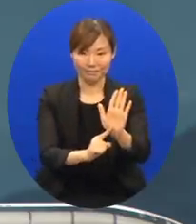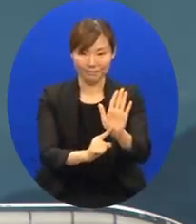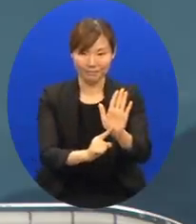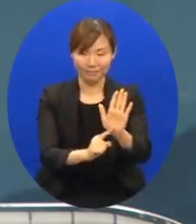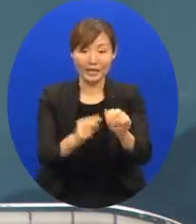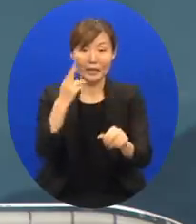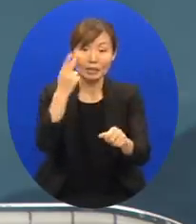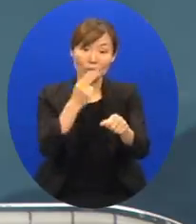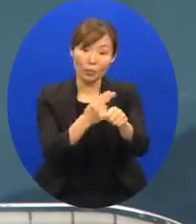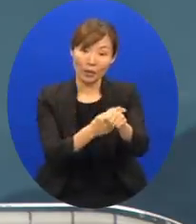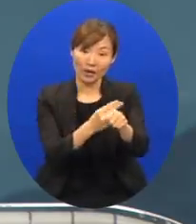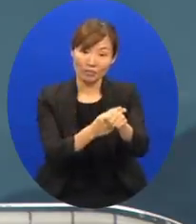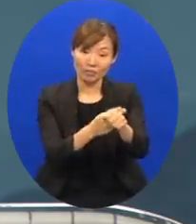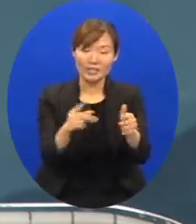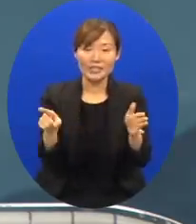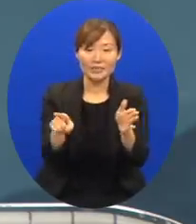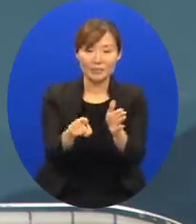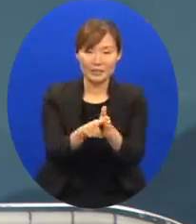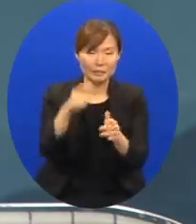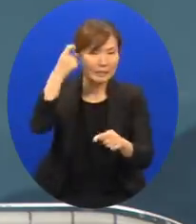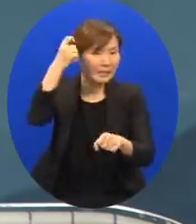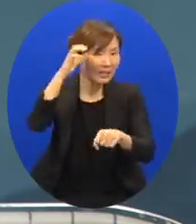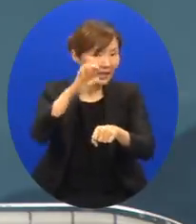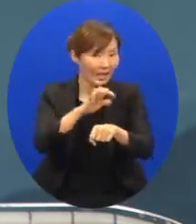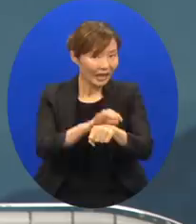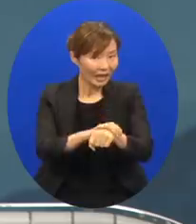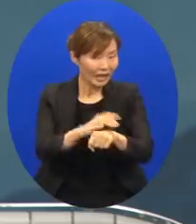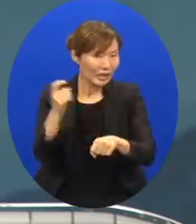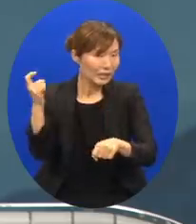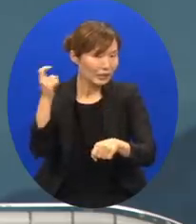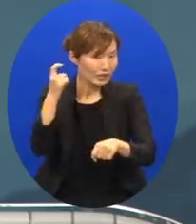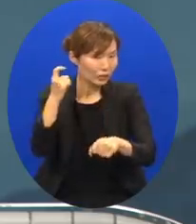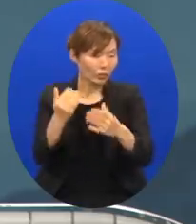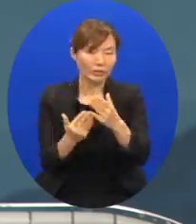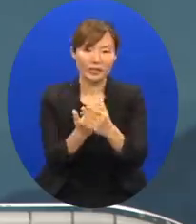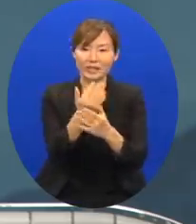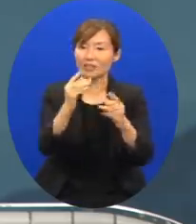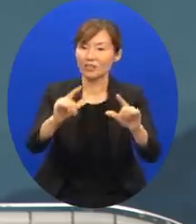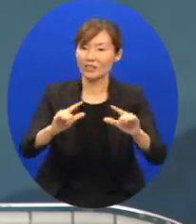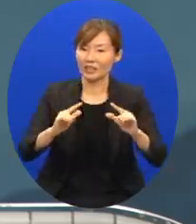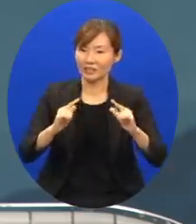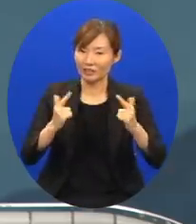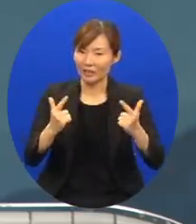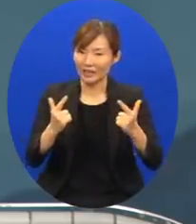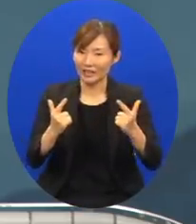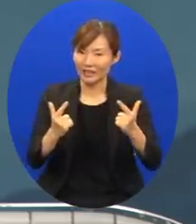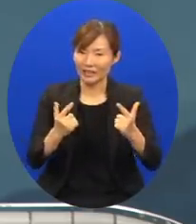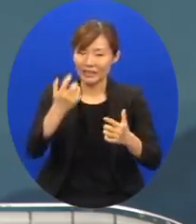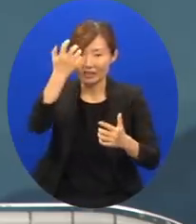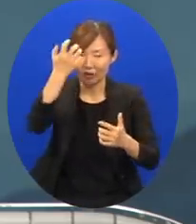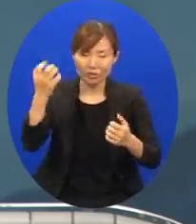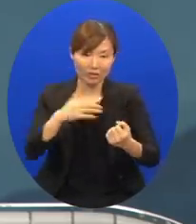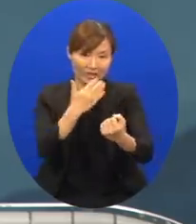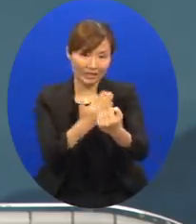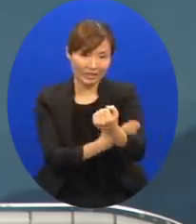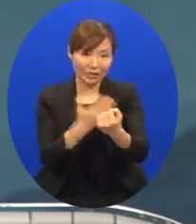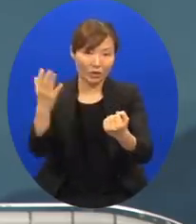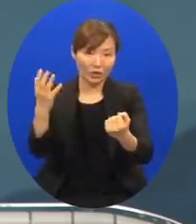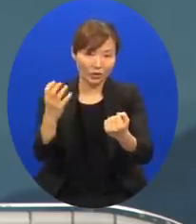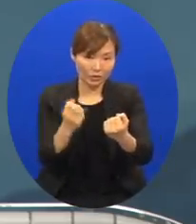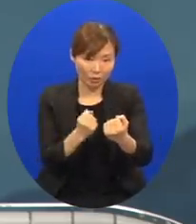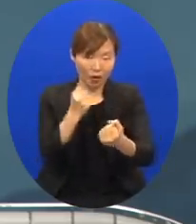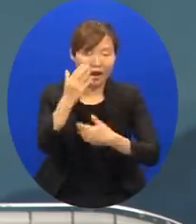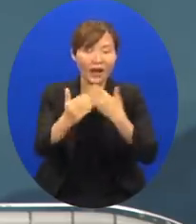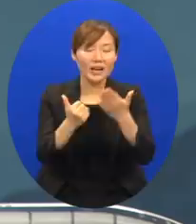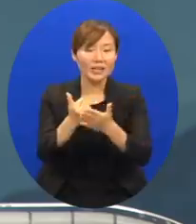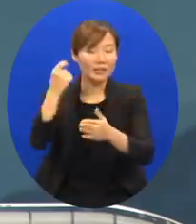사람의 지로 말을 듣고 생기는 것이 아니고 하나님의 말씀 임할 때 성령의 능력으로 하나님의